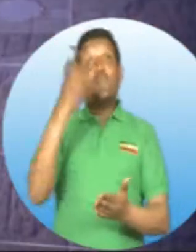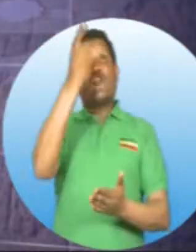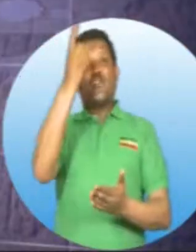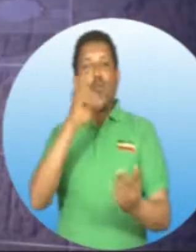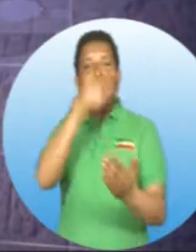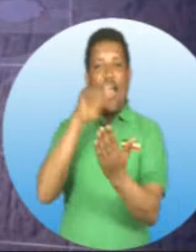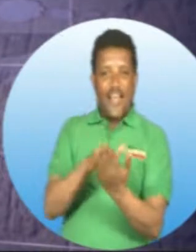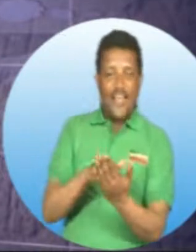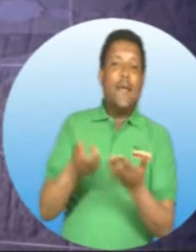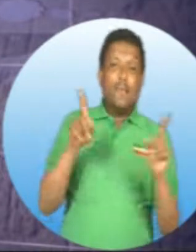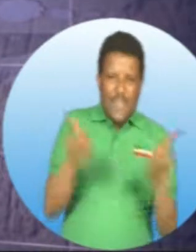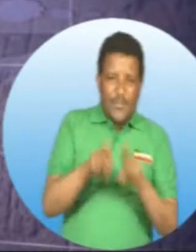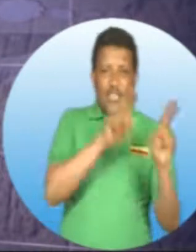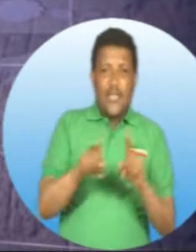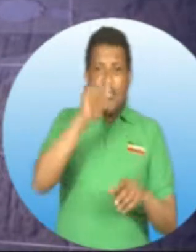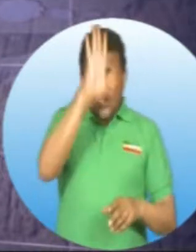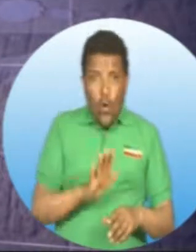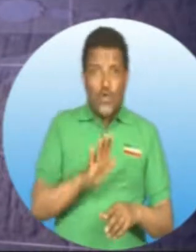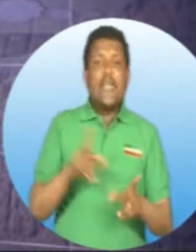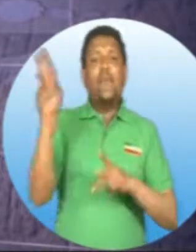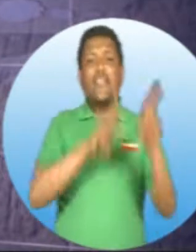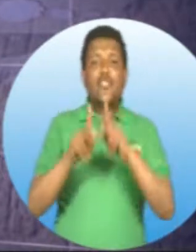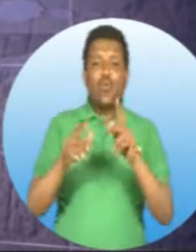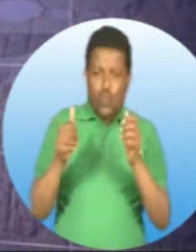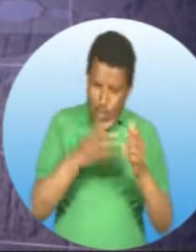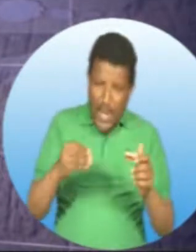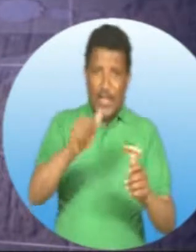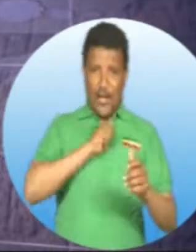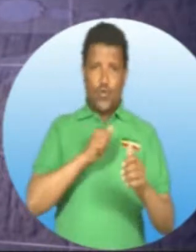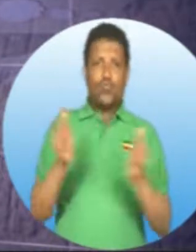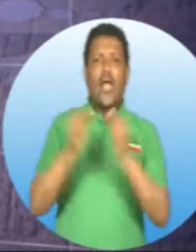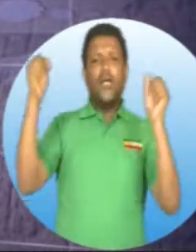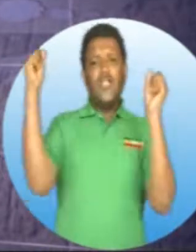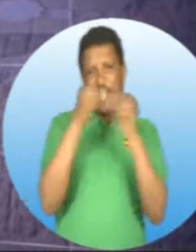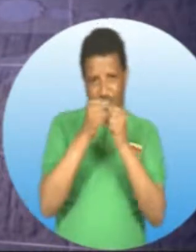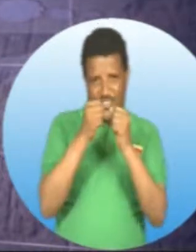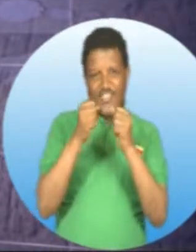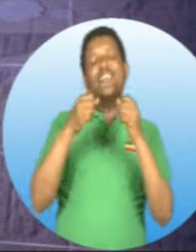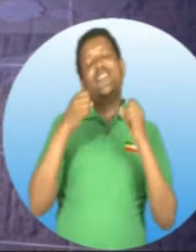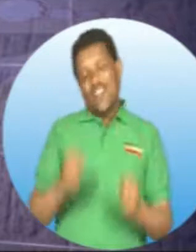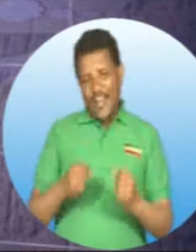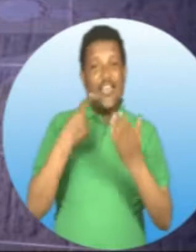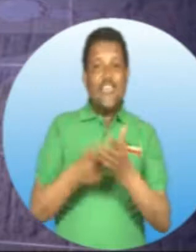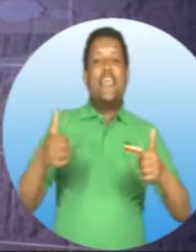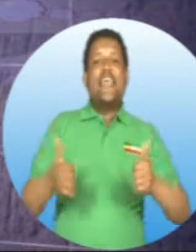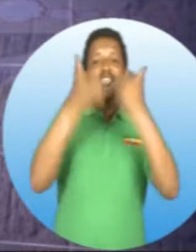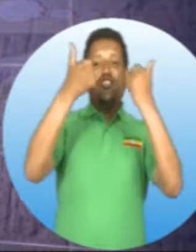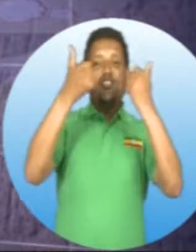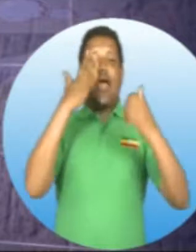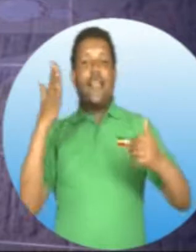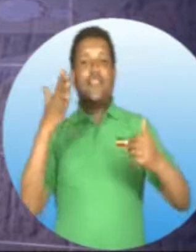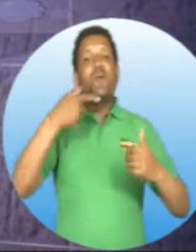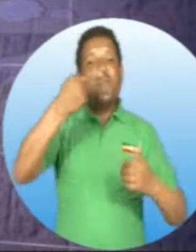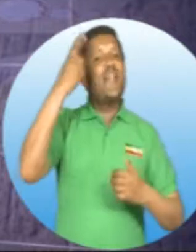በተፈጥሮ መካከል እንዲሁም ሰው ከማህበረሰቡና ከራሱም ጋር ሊጋጭ ይችላል። ይህም የግጭት